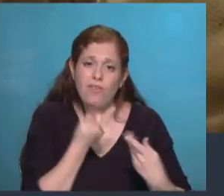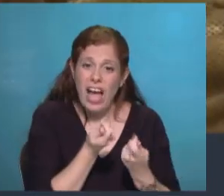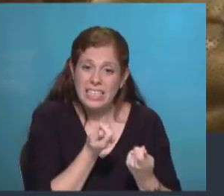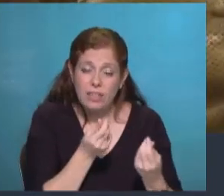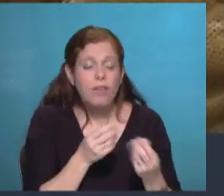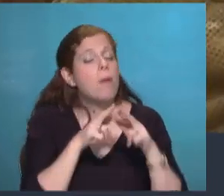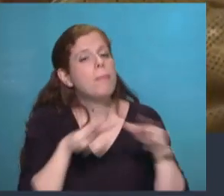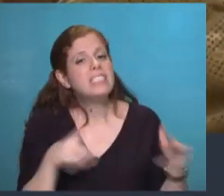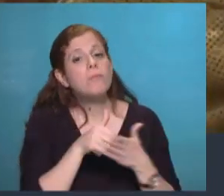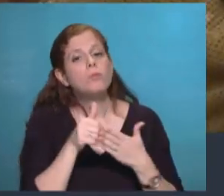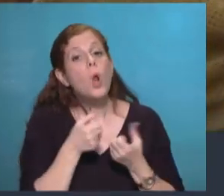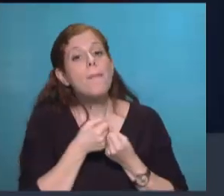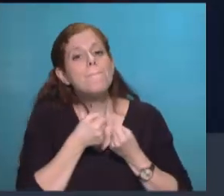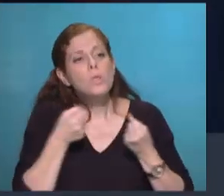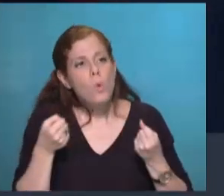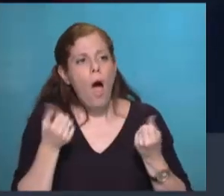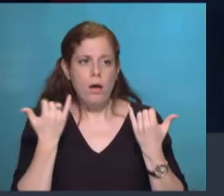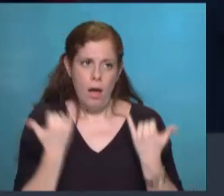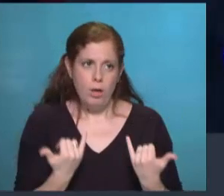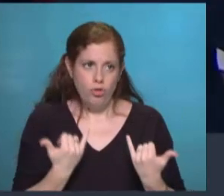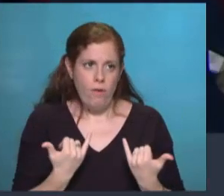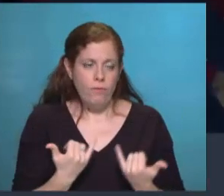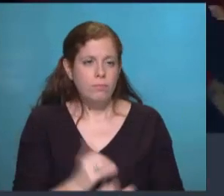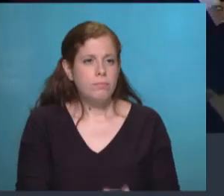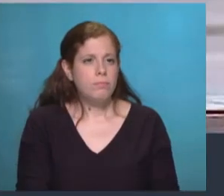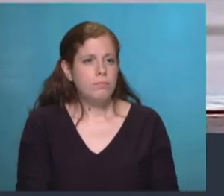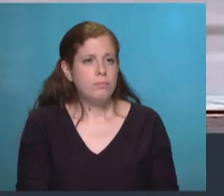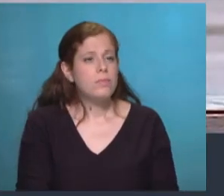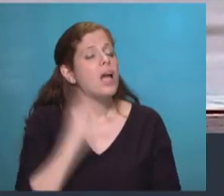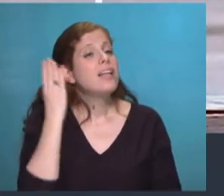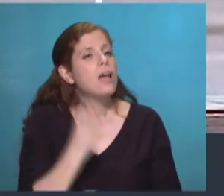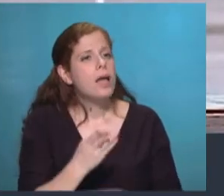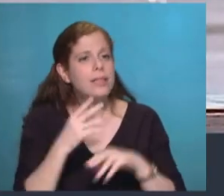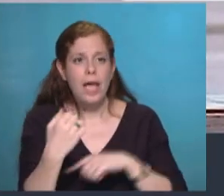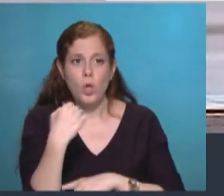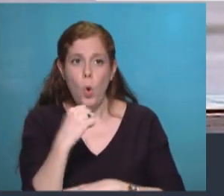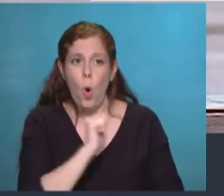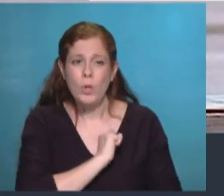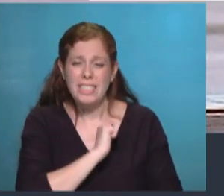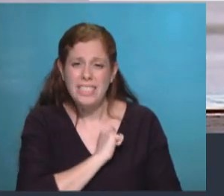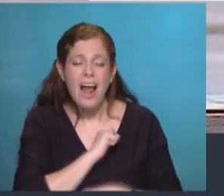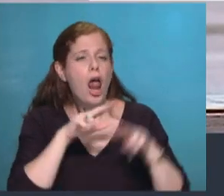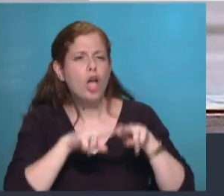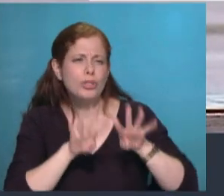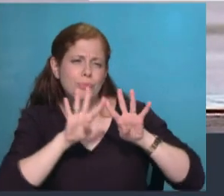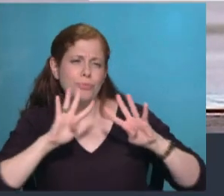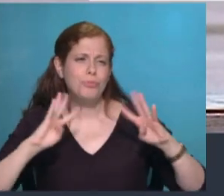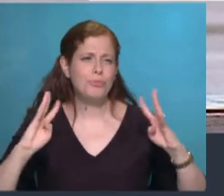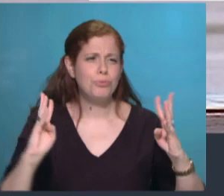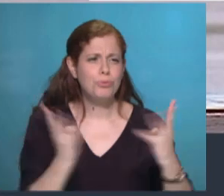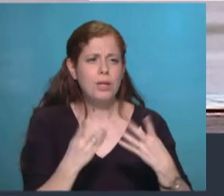להיות מתוח גם בשעה זו. הנחיתי להשאיר את כוחות צה"ל בפריסה מלאה סביב רצועת